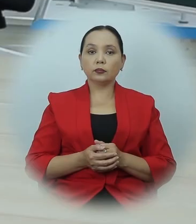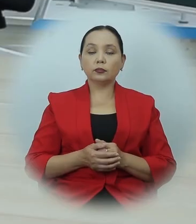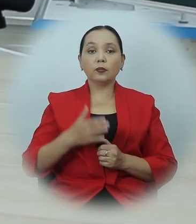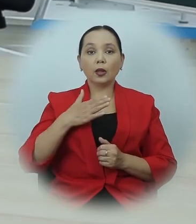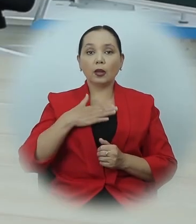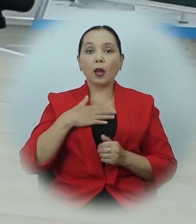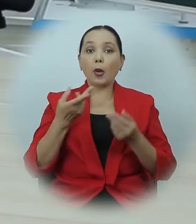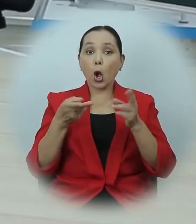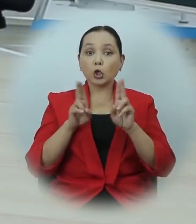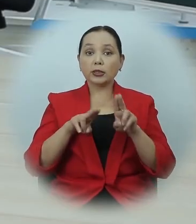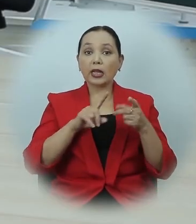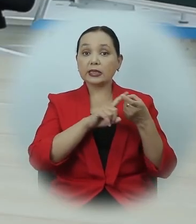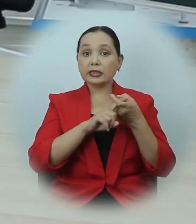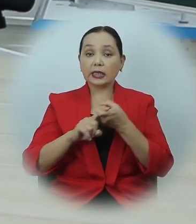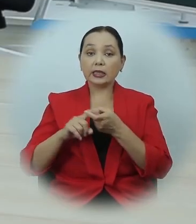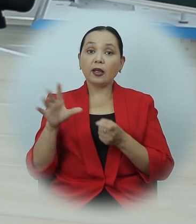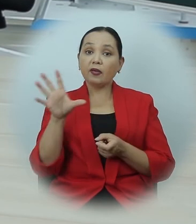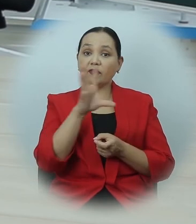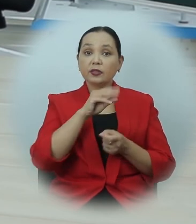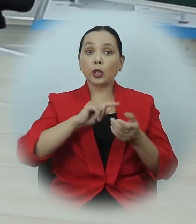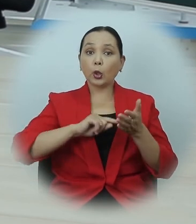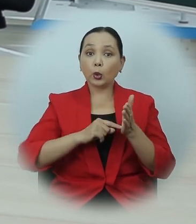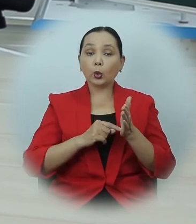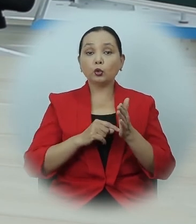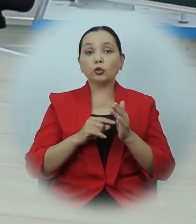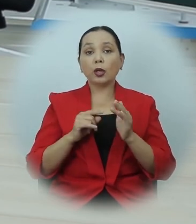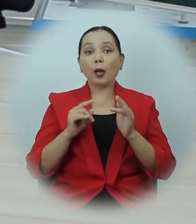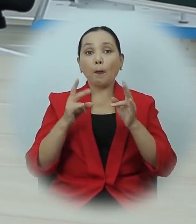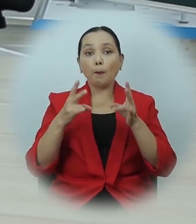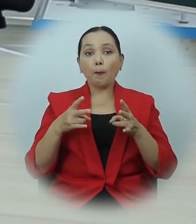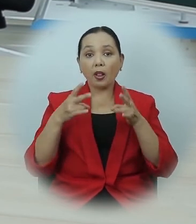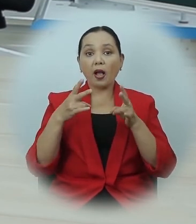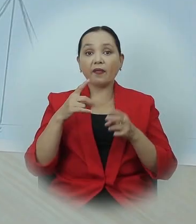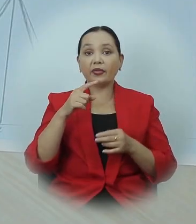Нам осталось соединить все точки плавной линии.